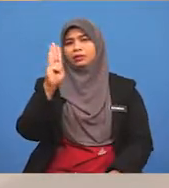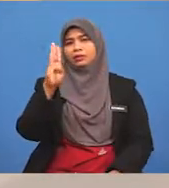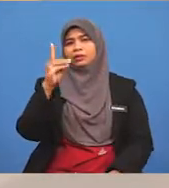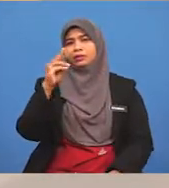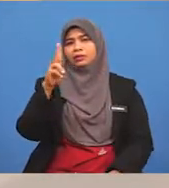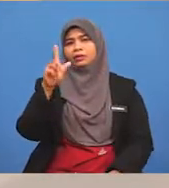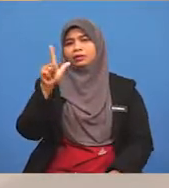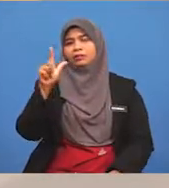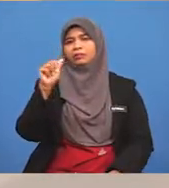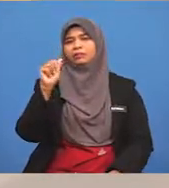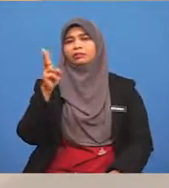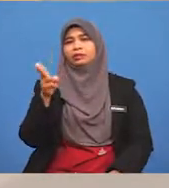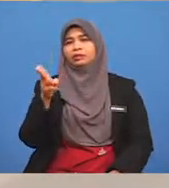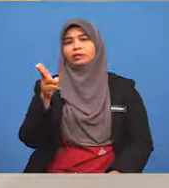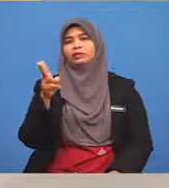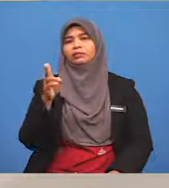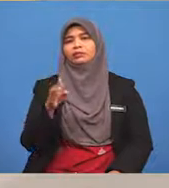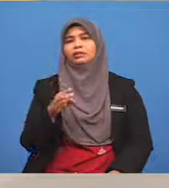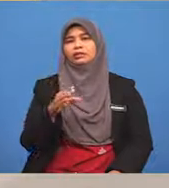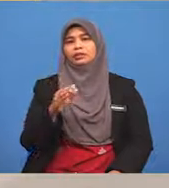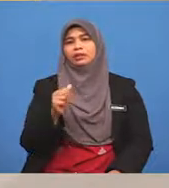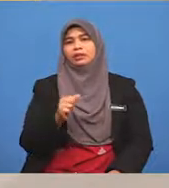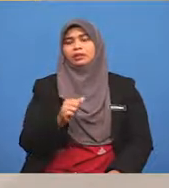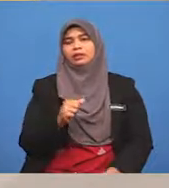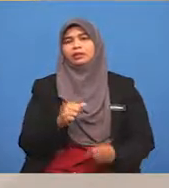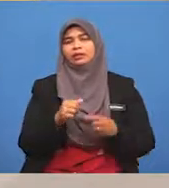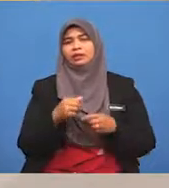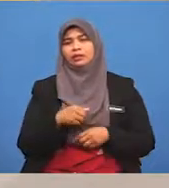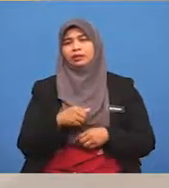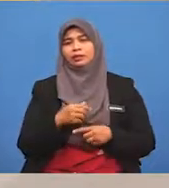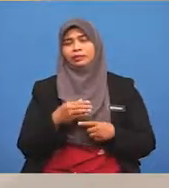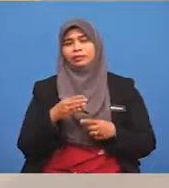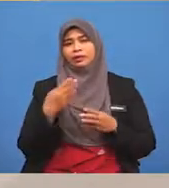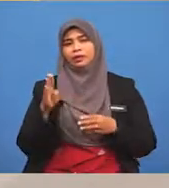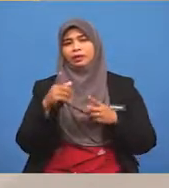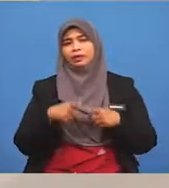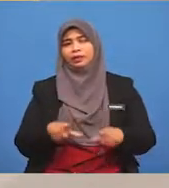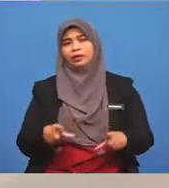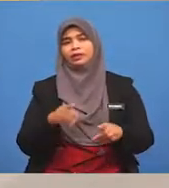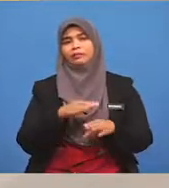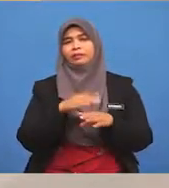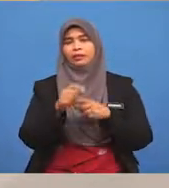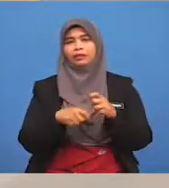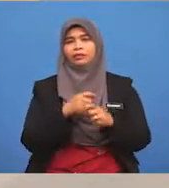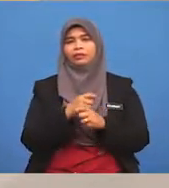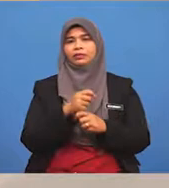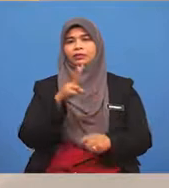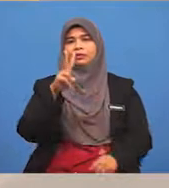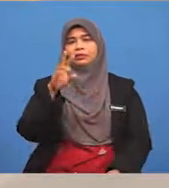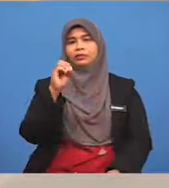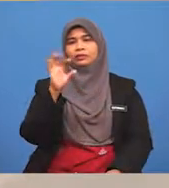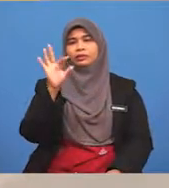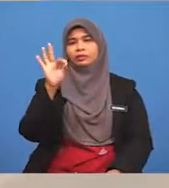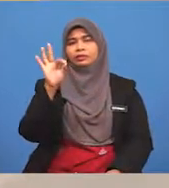bin Yazid bin Majah Al-Qazwini. Beliau dilahirkan pada tahun 209